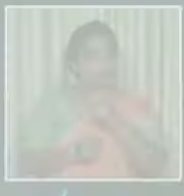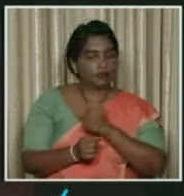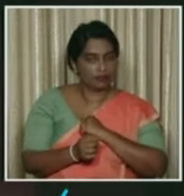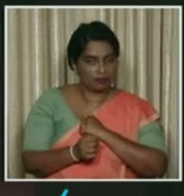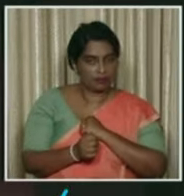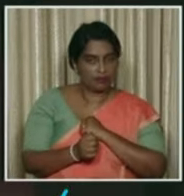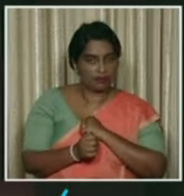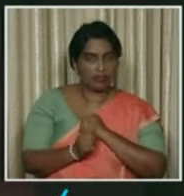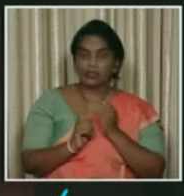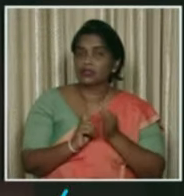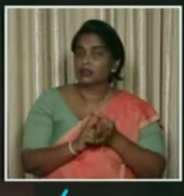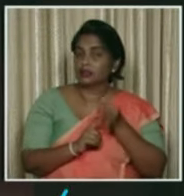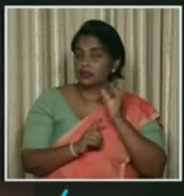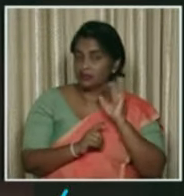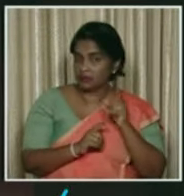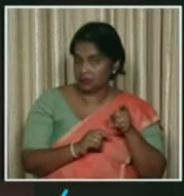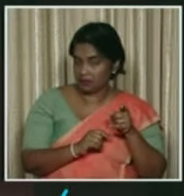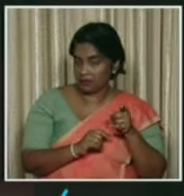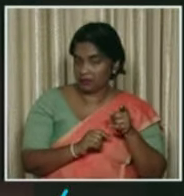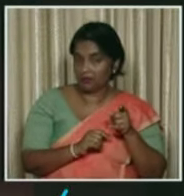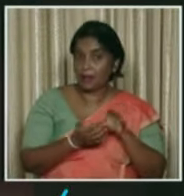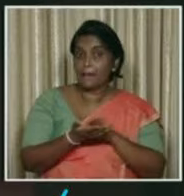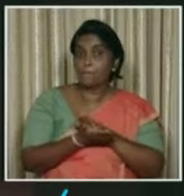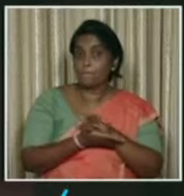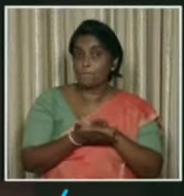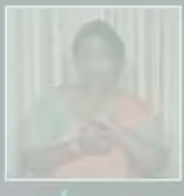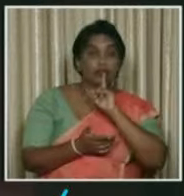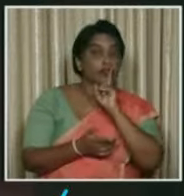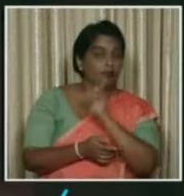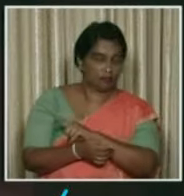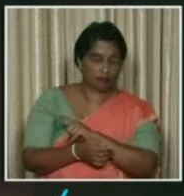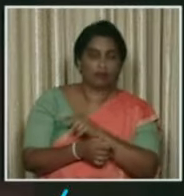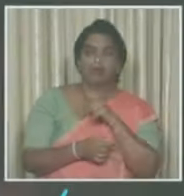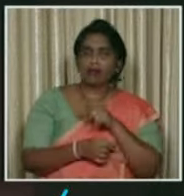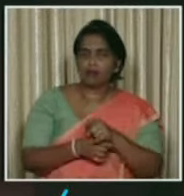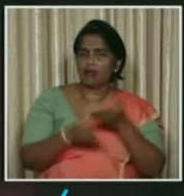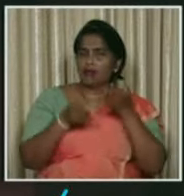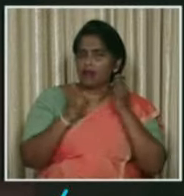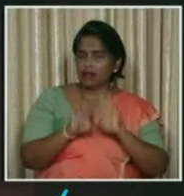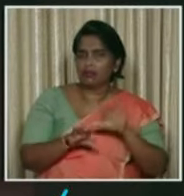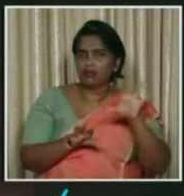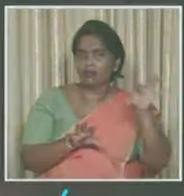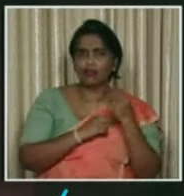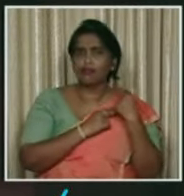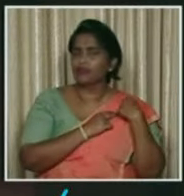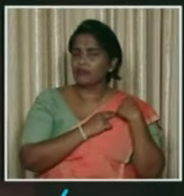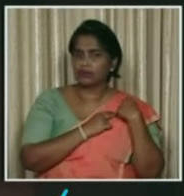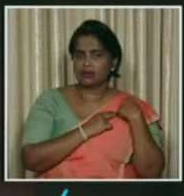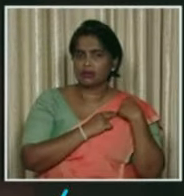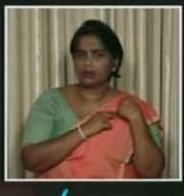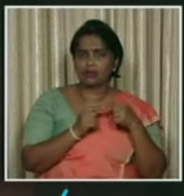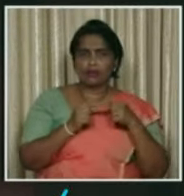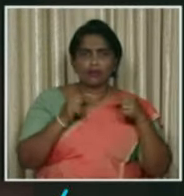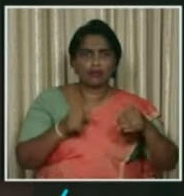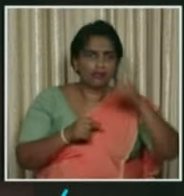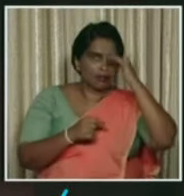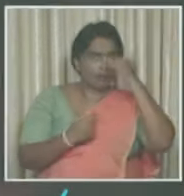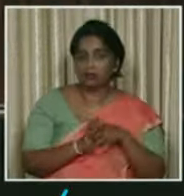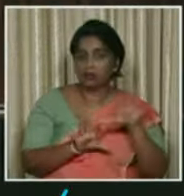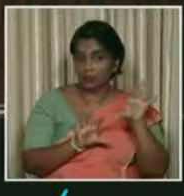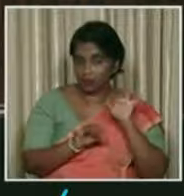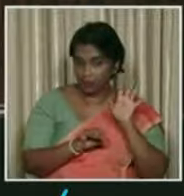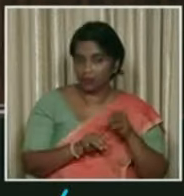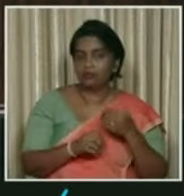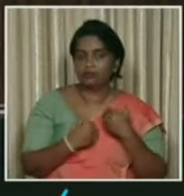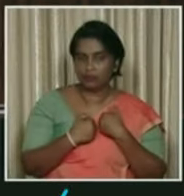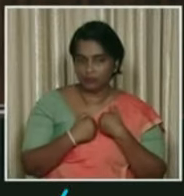විමසුවා ජනාධිපතිවරයාට පැහැදිලි කිරීමක් කරන්නට ඕන මේ අවසාන පත් කිරීමේ වගකීම විපක්ෂ නායකවරයා සතු දෙයක් නෙවෙයි